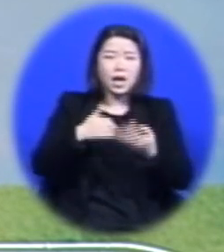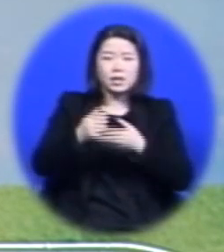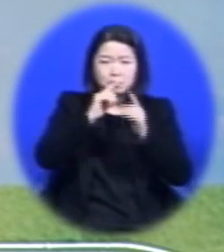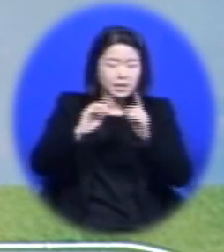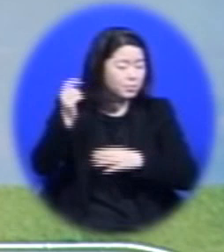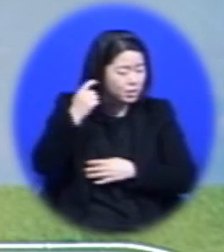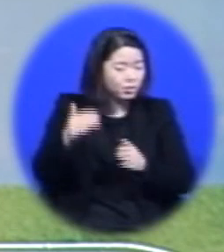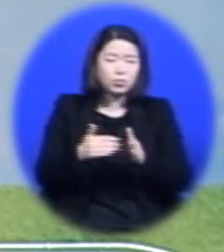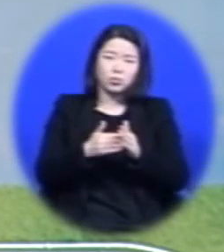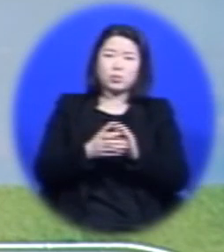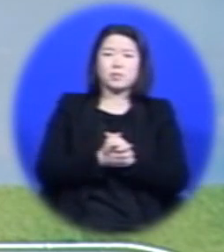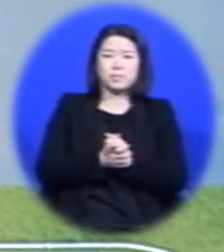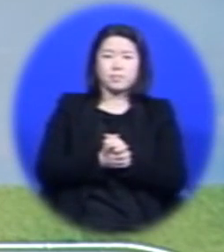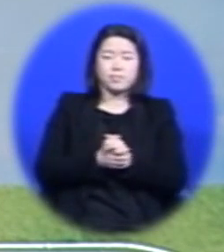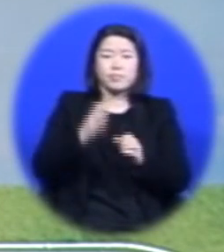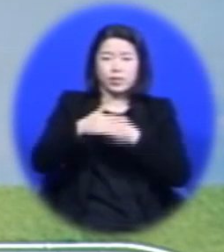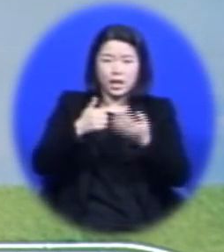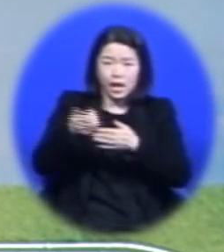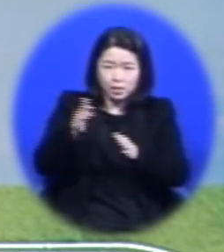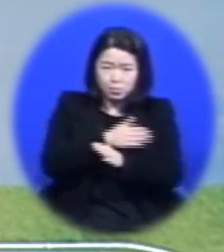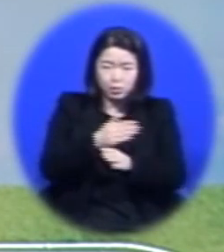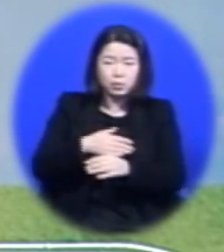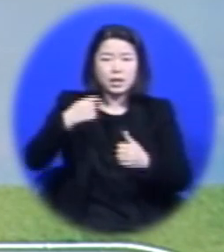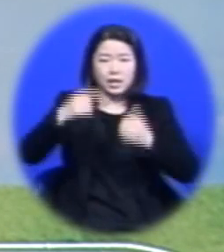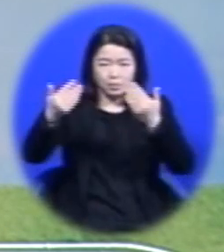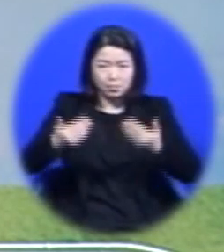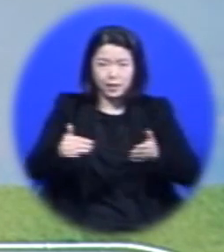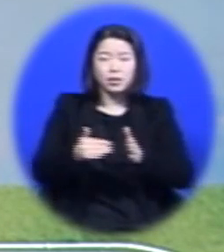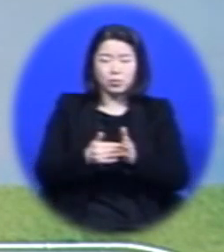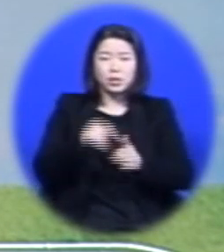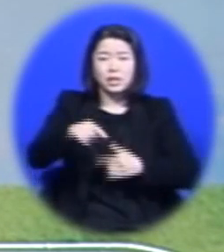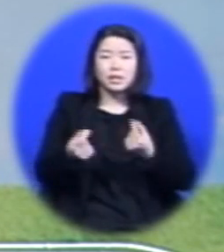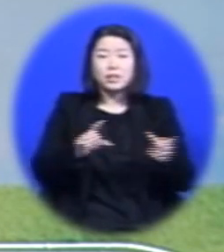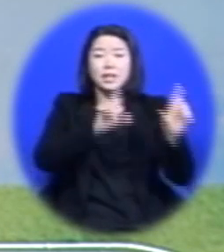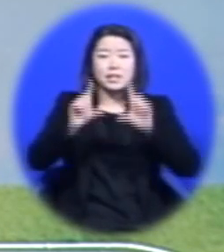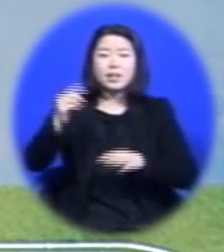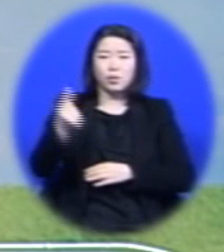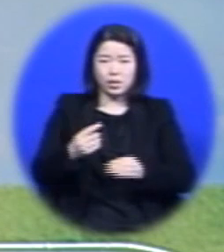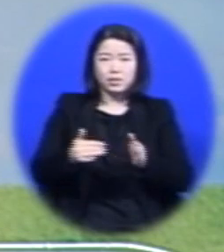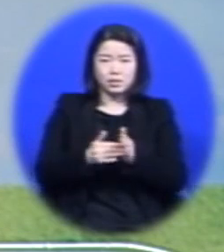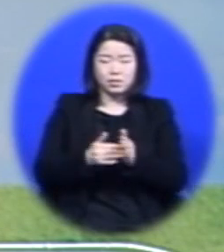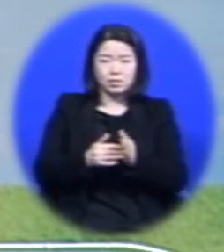말씀을 들었고 하나님으로부터 가르침을 받았고 그렇게 살아 왔었어요